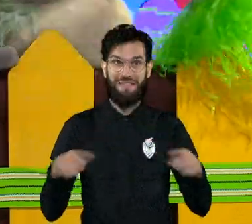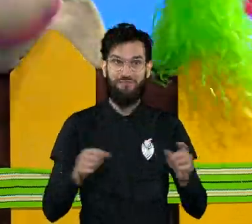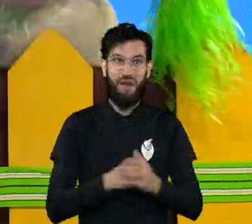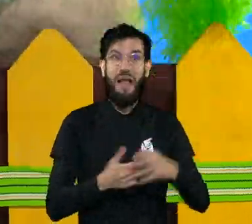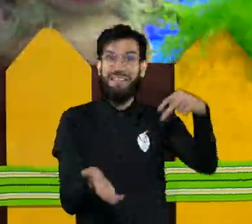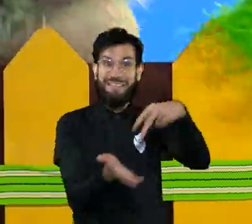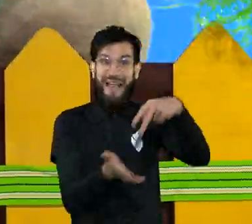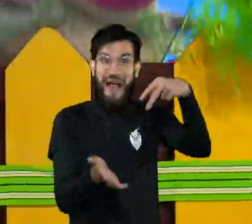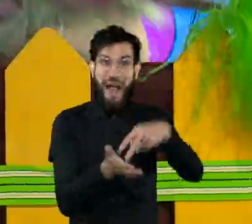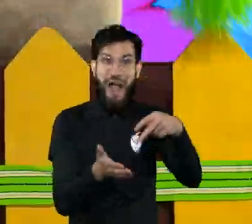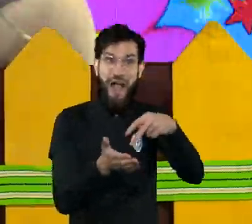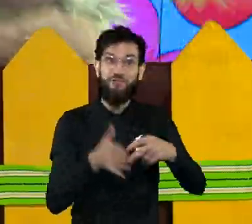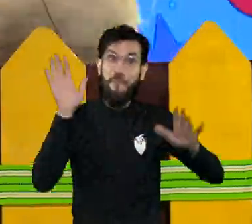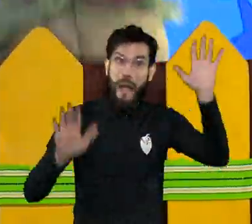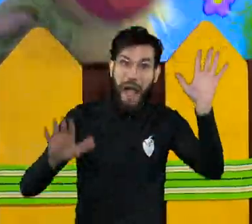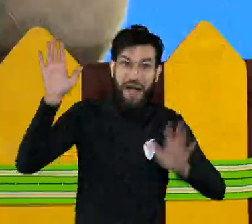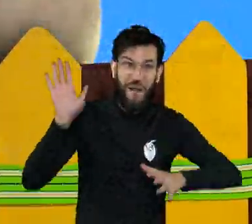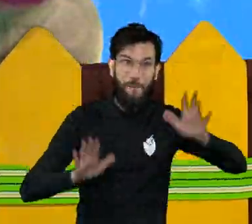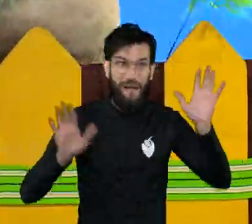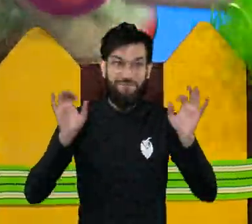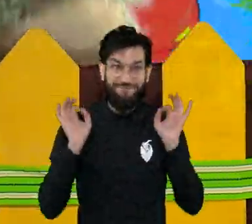Poriadne skáčeme a mávame strapcami!